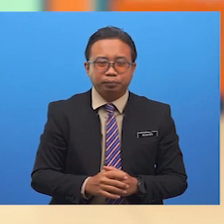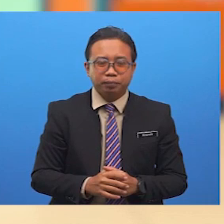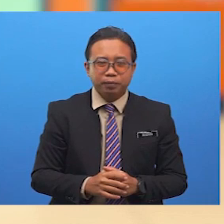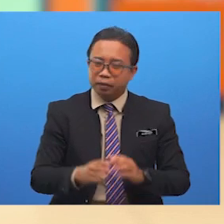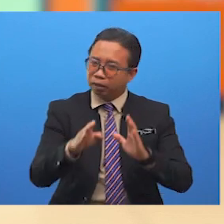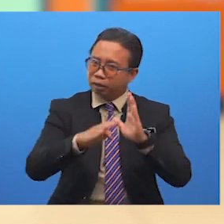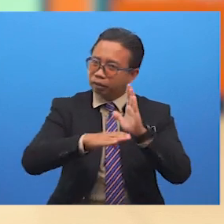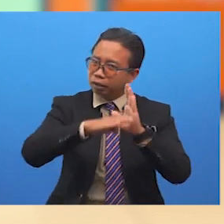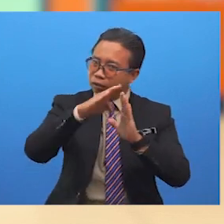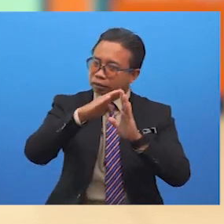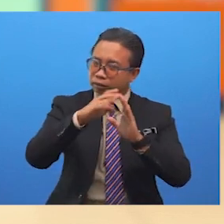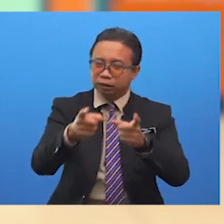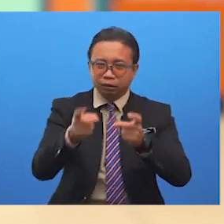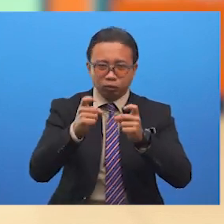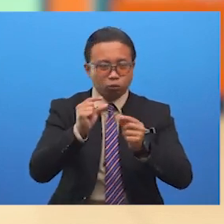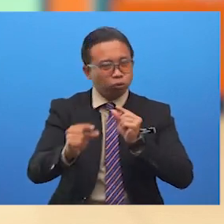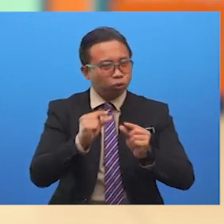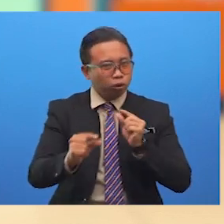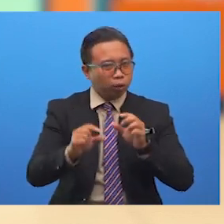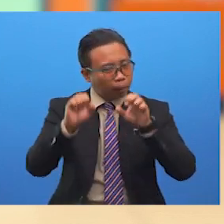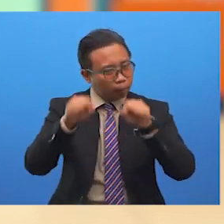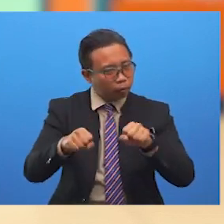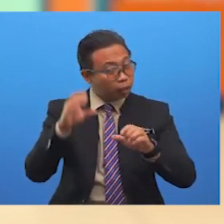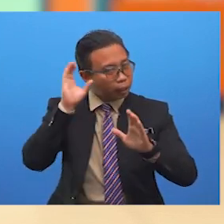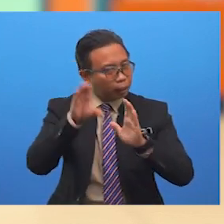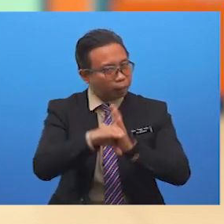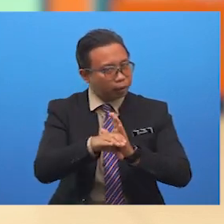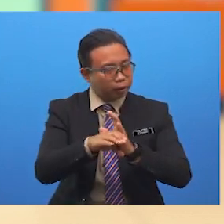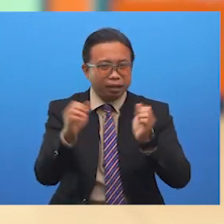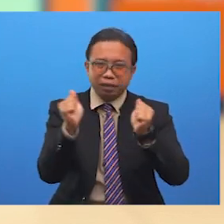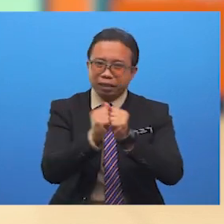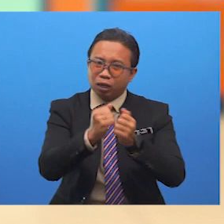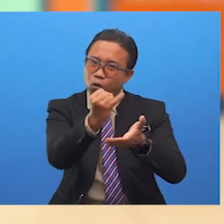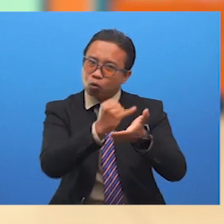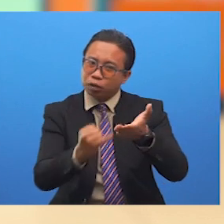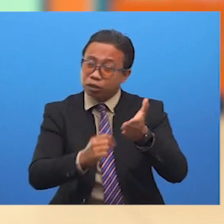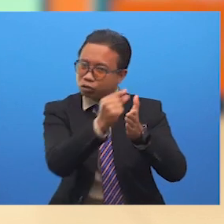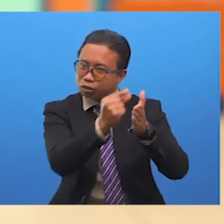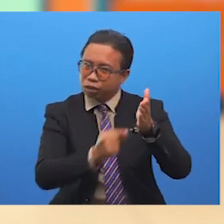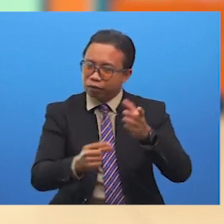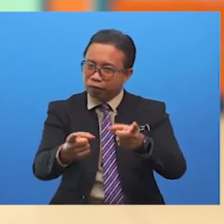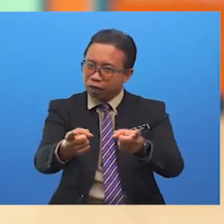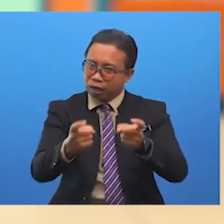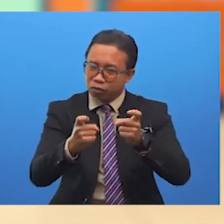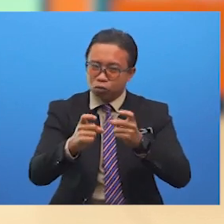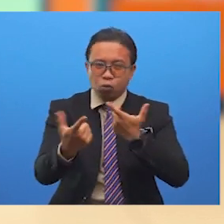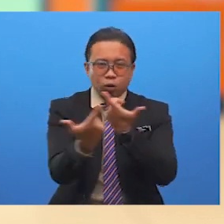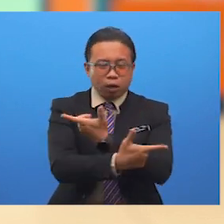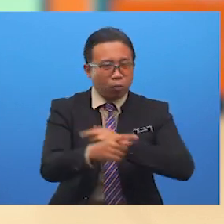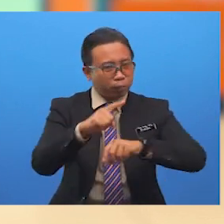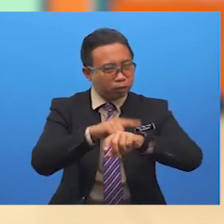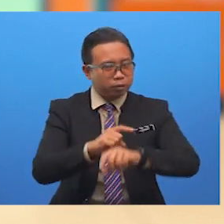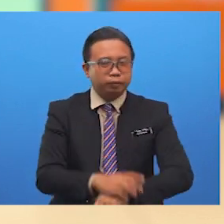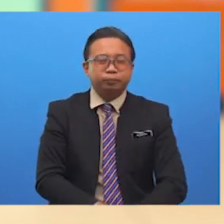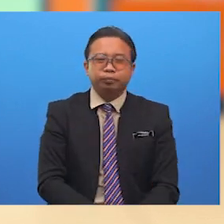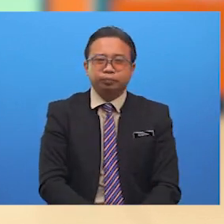keadaan perubahan laju suatu gerakan boleh digambarkan dengan melukis grafik laju melawan